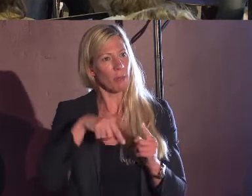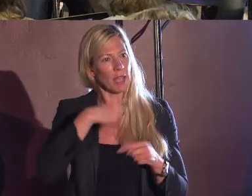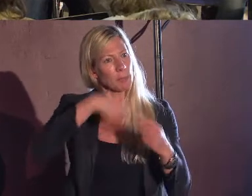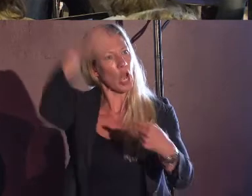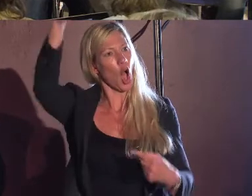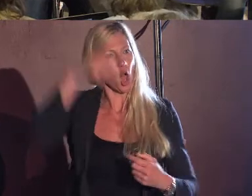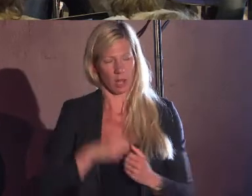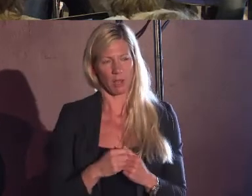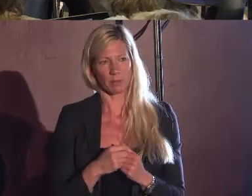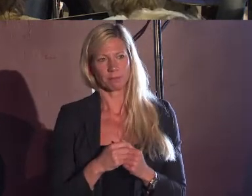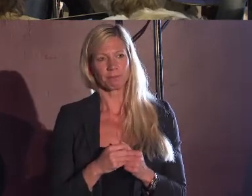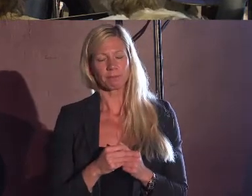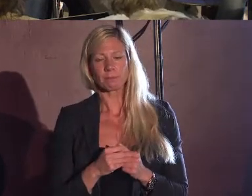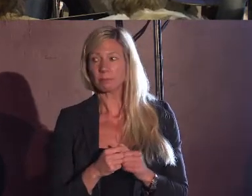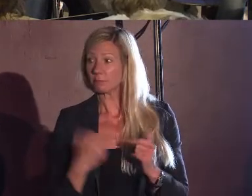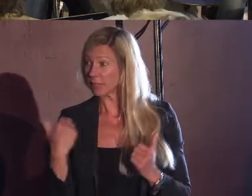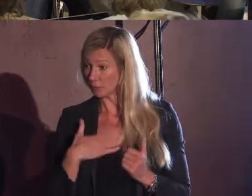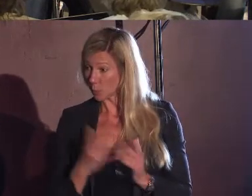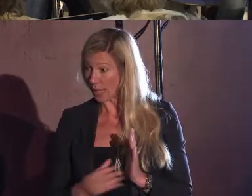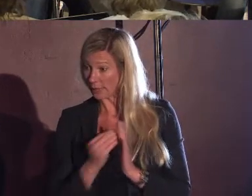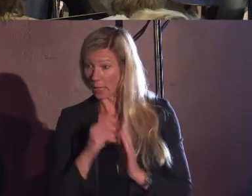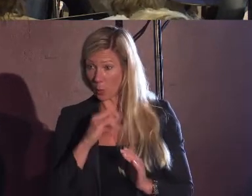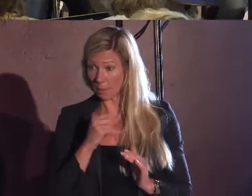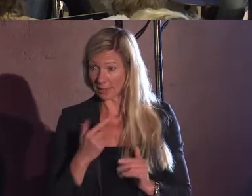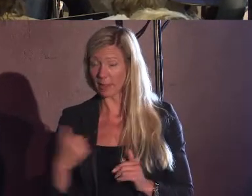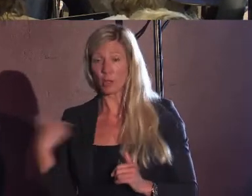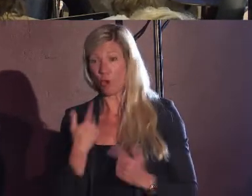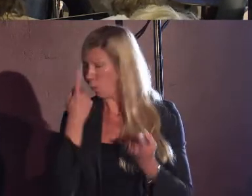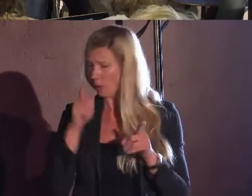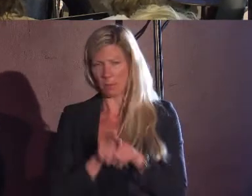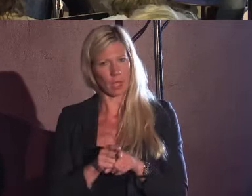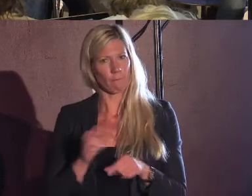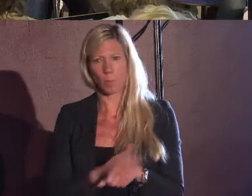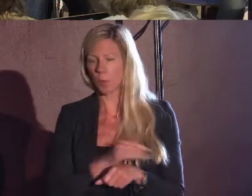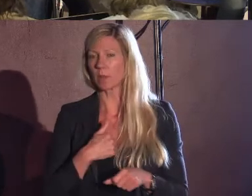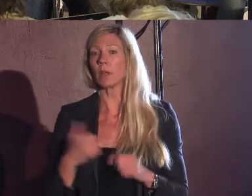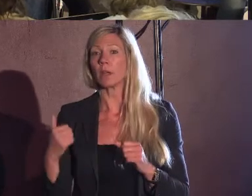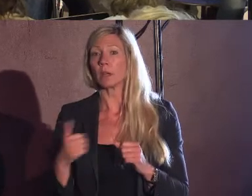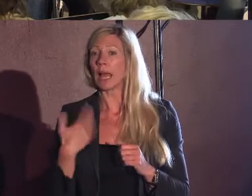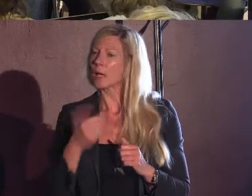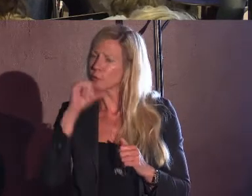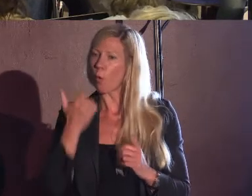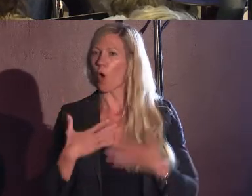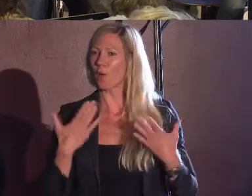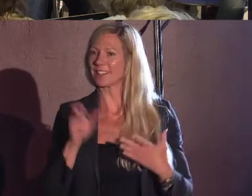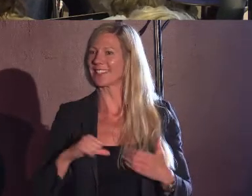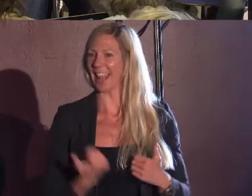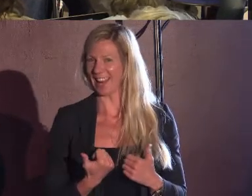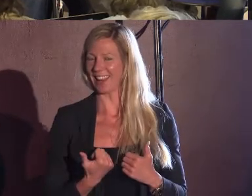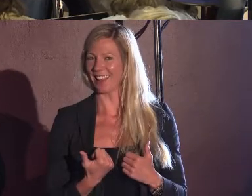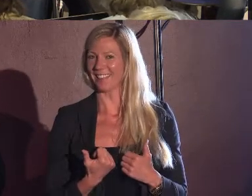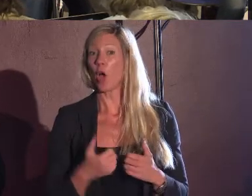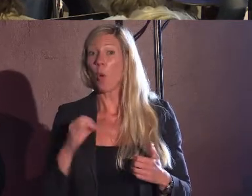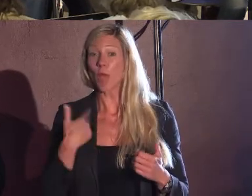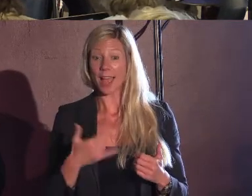sätt. Vill du lägga till där, Robert? Ja, jag håller med helt och hållet. Det är svårt att överraska sig själv. Med en grupp